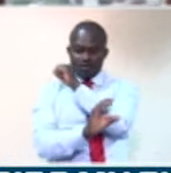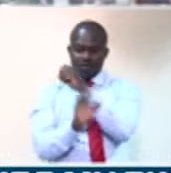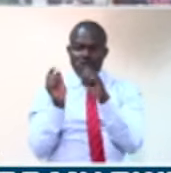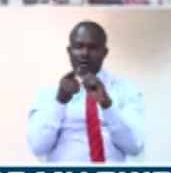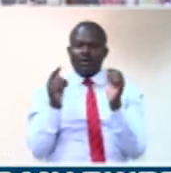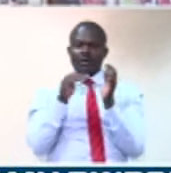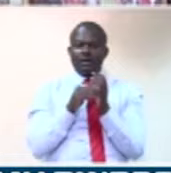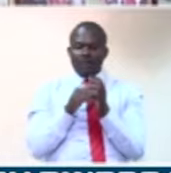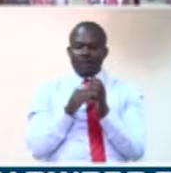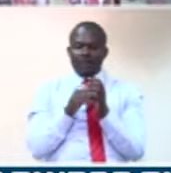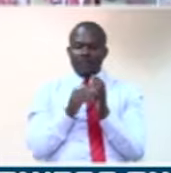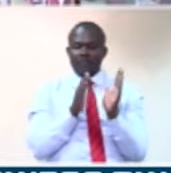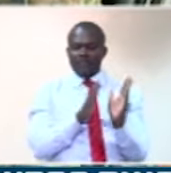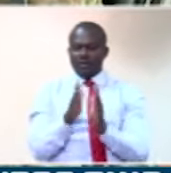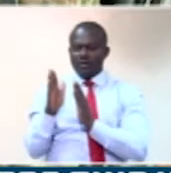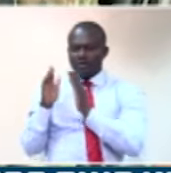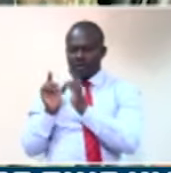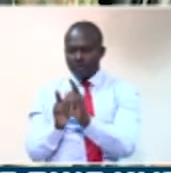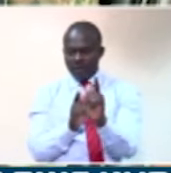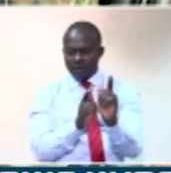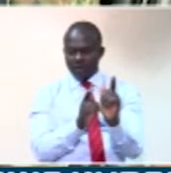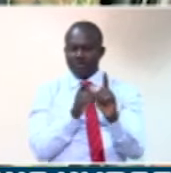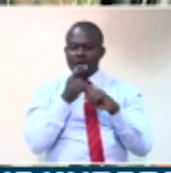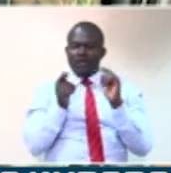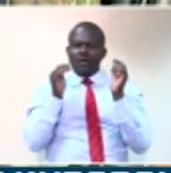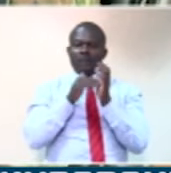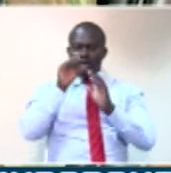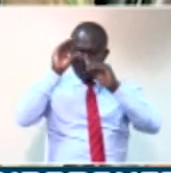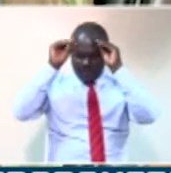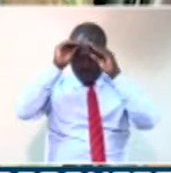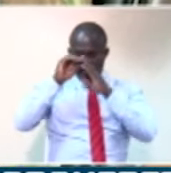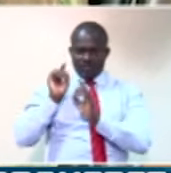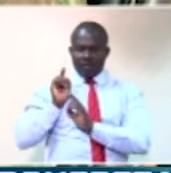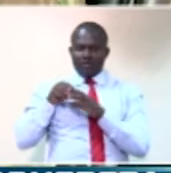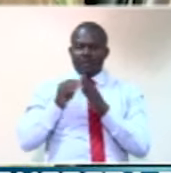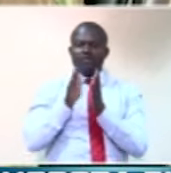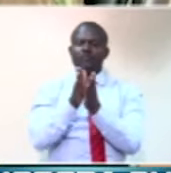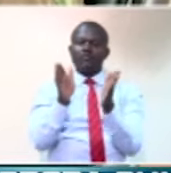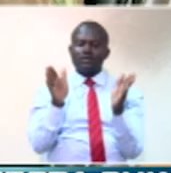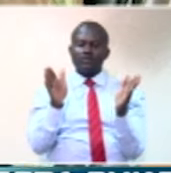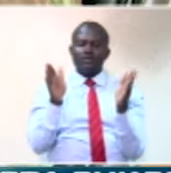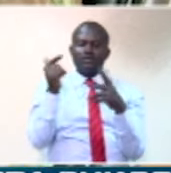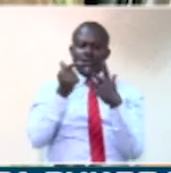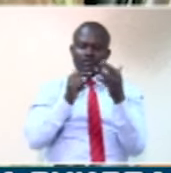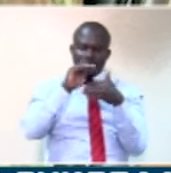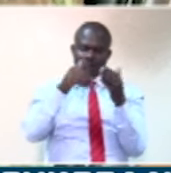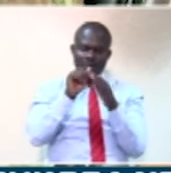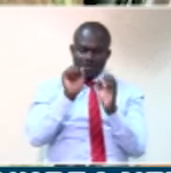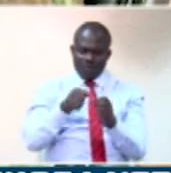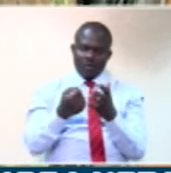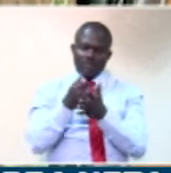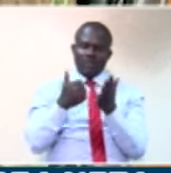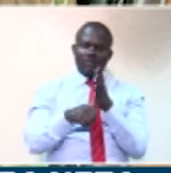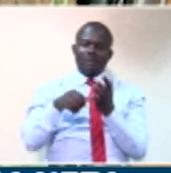ariko kuyitegura no kuyirwana, ariko bakiga n'umutekano muri rusange n'ibintu byo ari byo byose bishobora